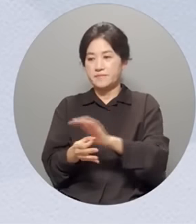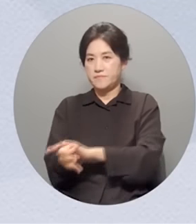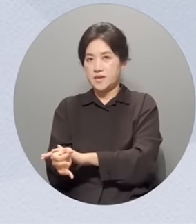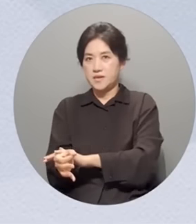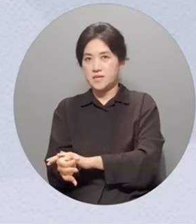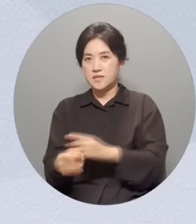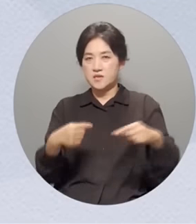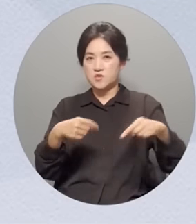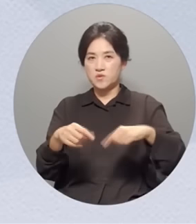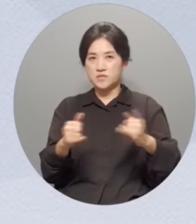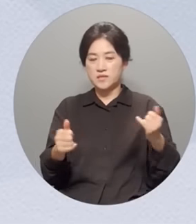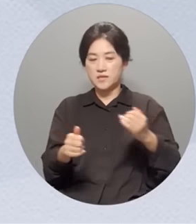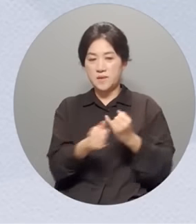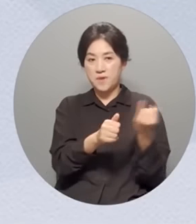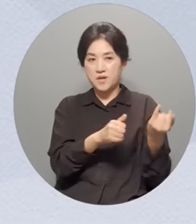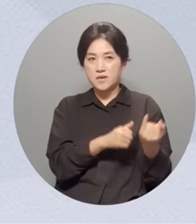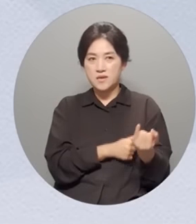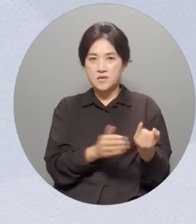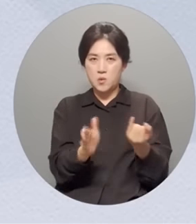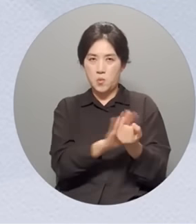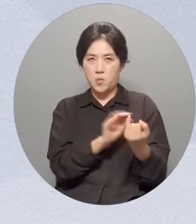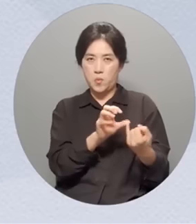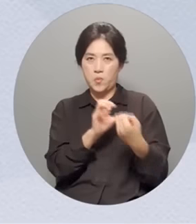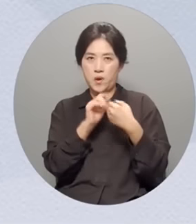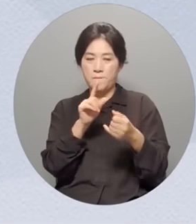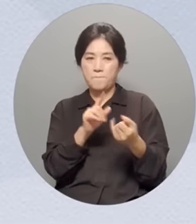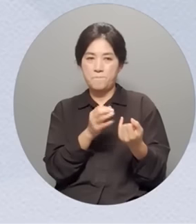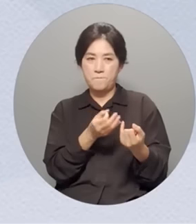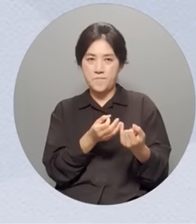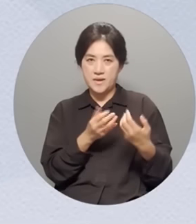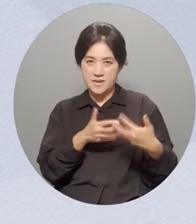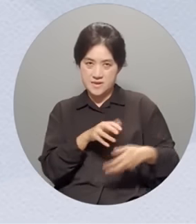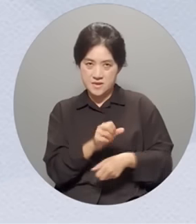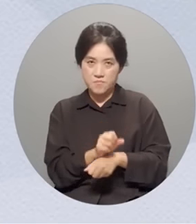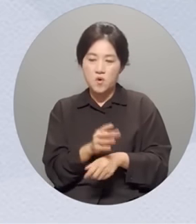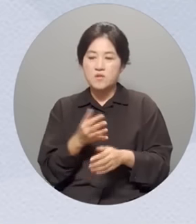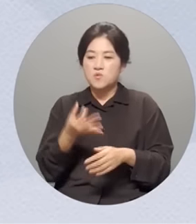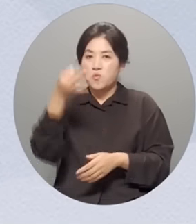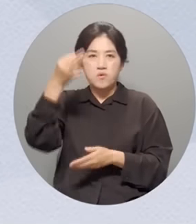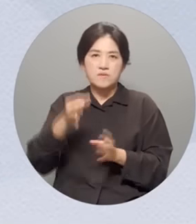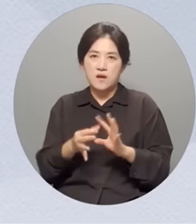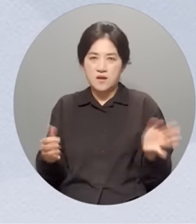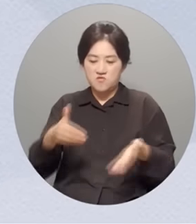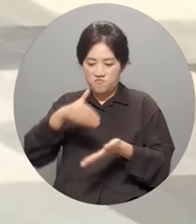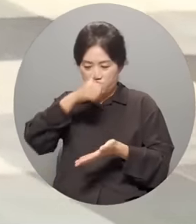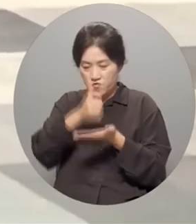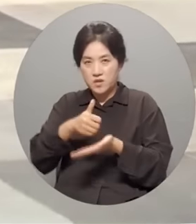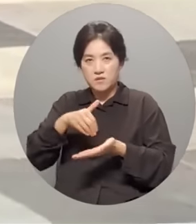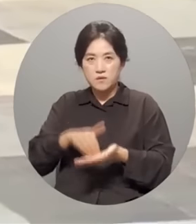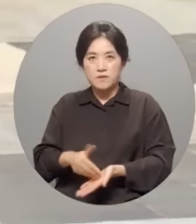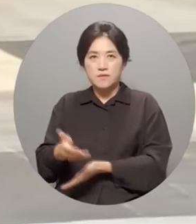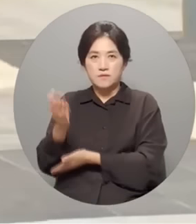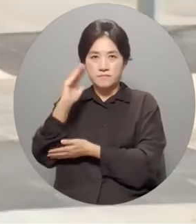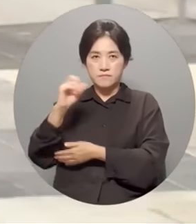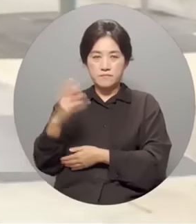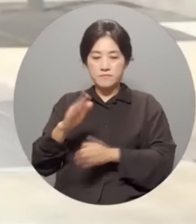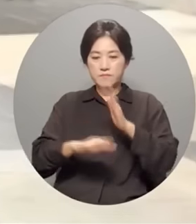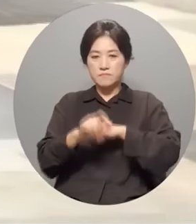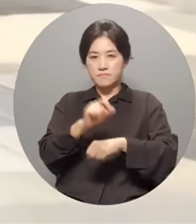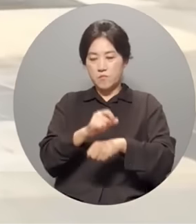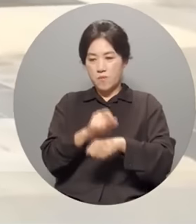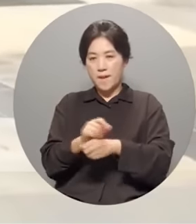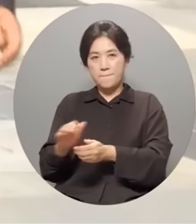유력 정치인의 배우자를 매수하기 위한 걸로 금액과 상관없이 죄질이 중하다고 주장했습니다. 또 공무원인